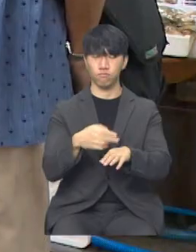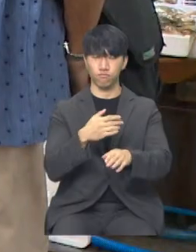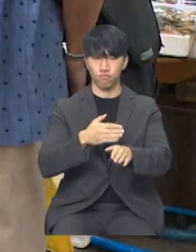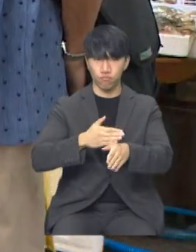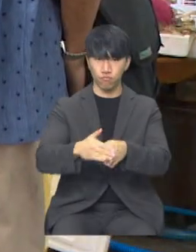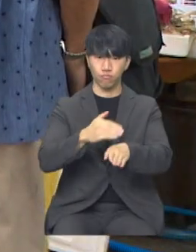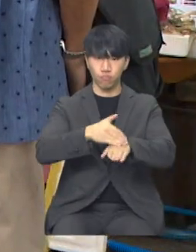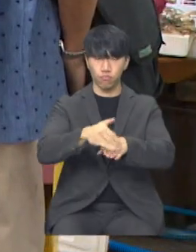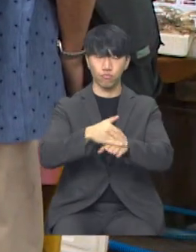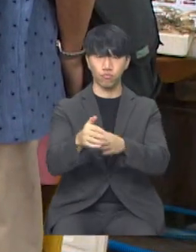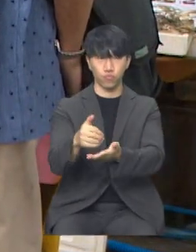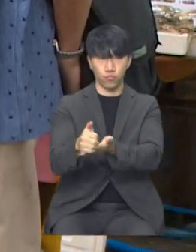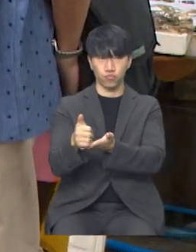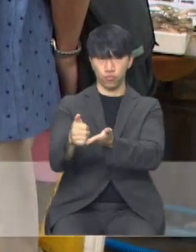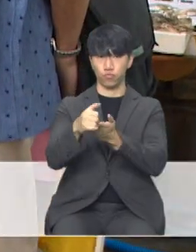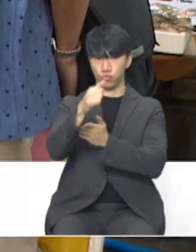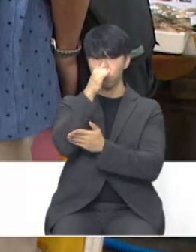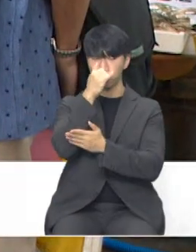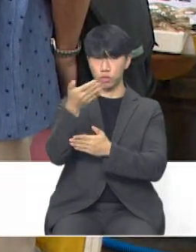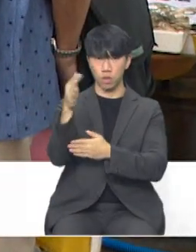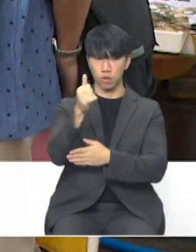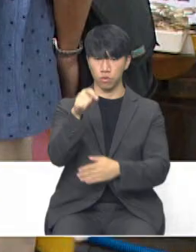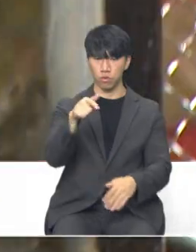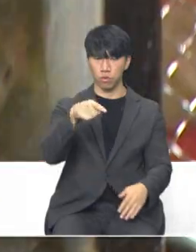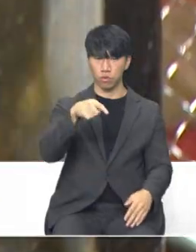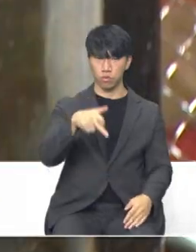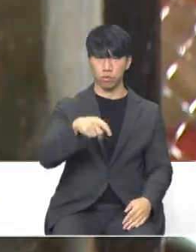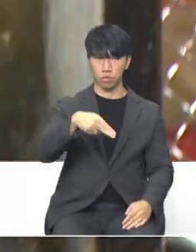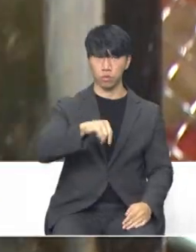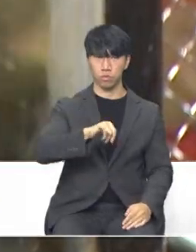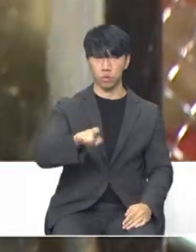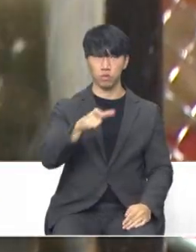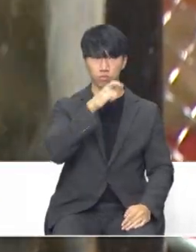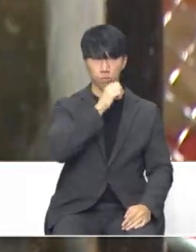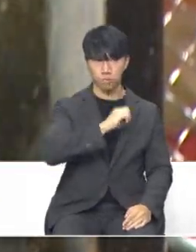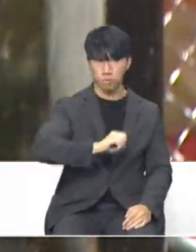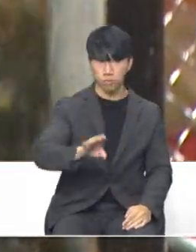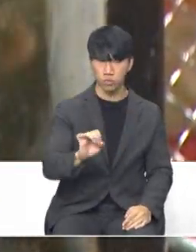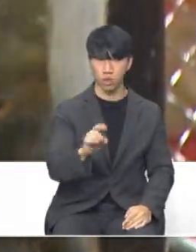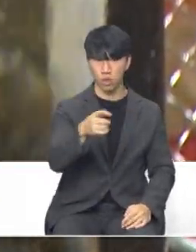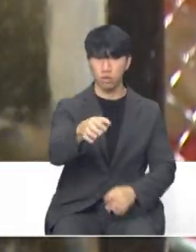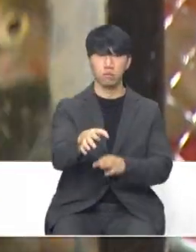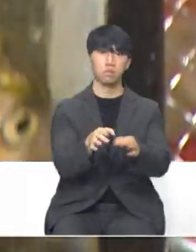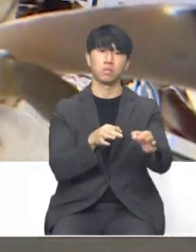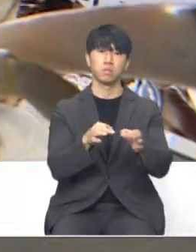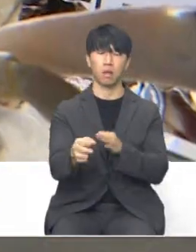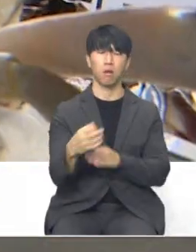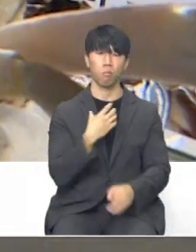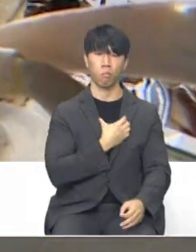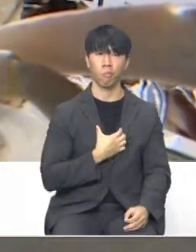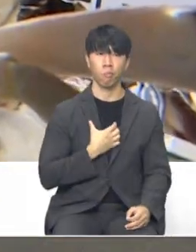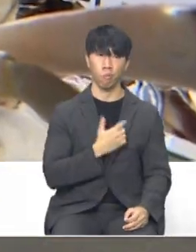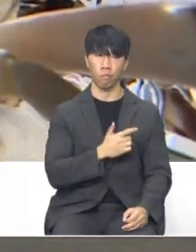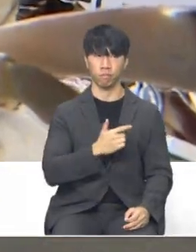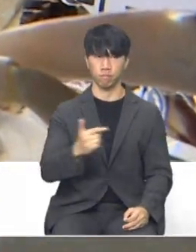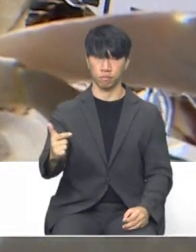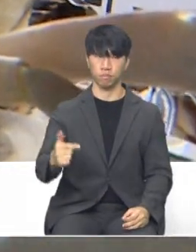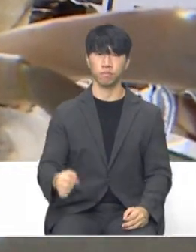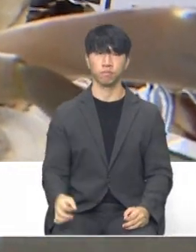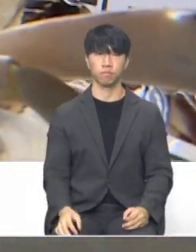손님을 맞이합니다. 하지만 후쿠시마 원전 오염수 방류 뒤 시장은 여전히 불안감이 남아